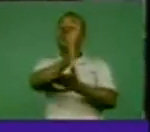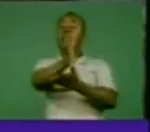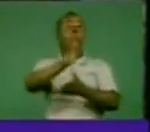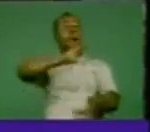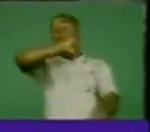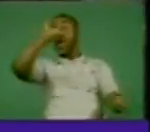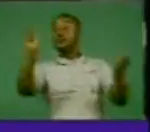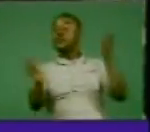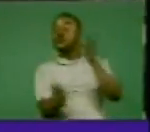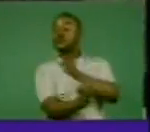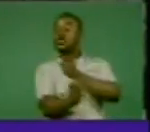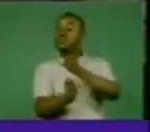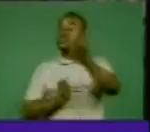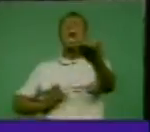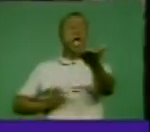Mapinduzi